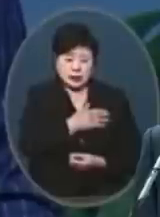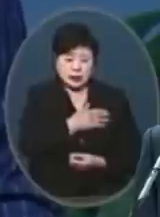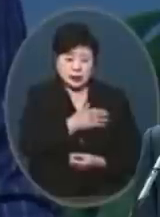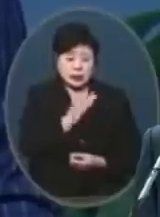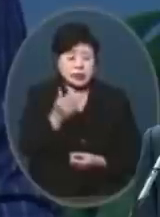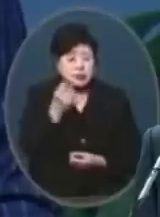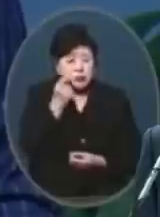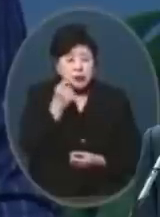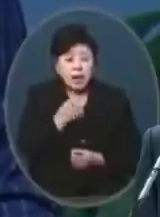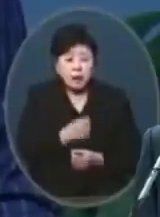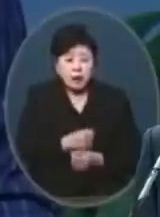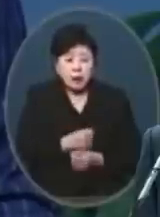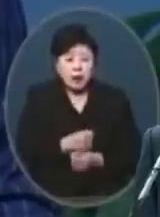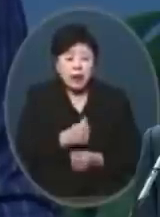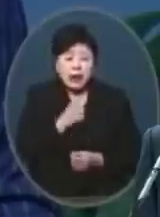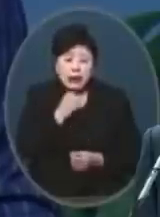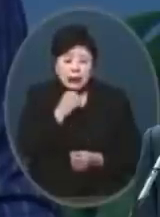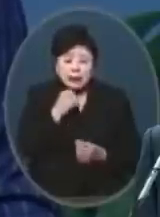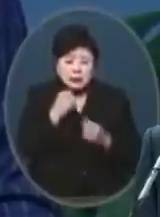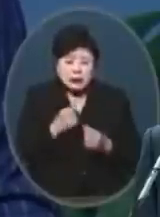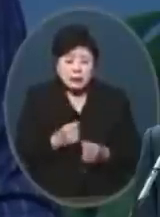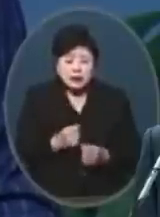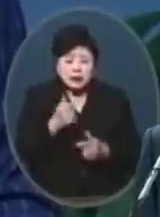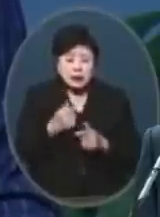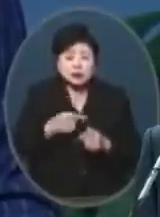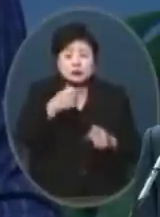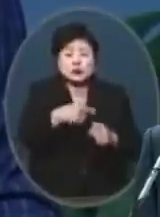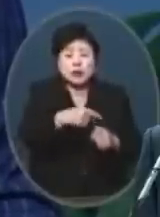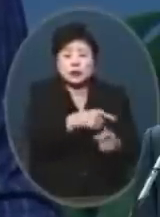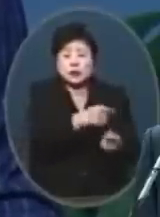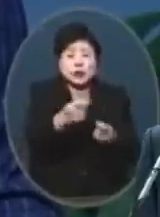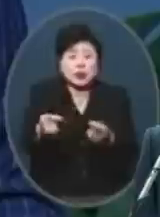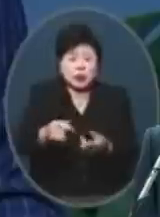되지 못하고 가난하게 살고 있으면